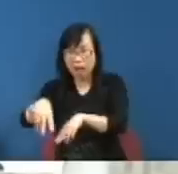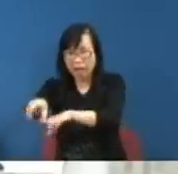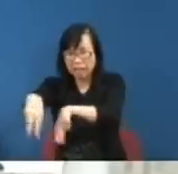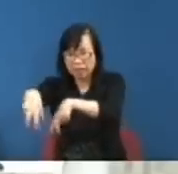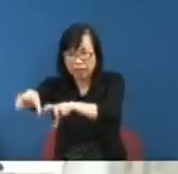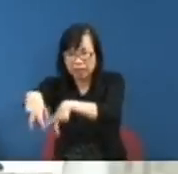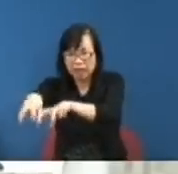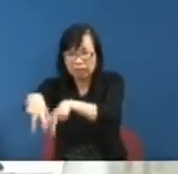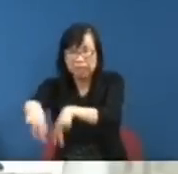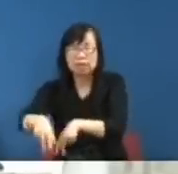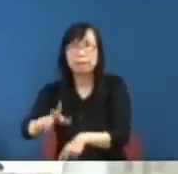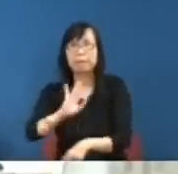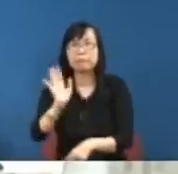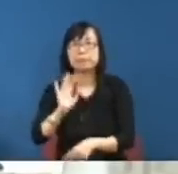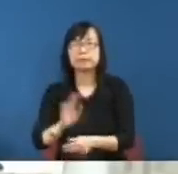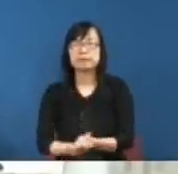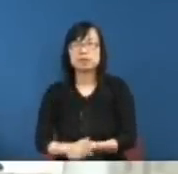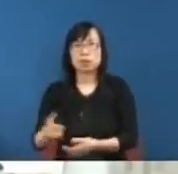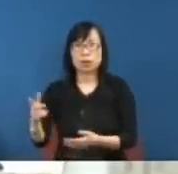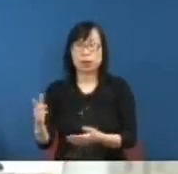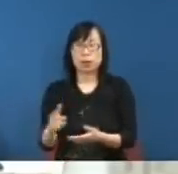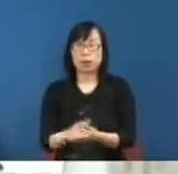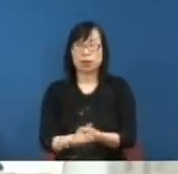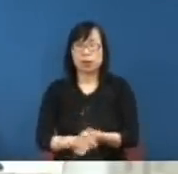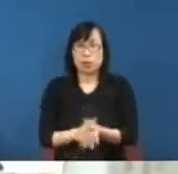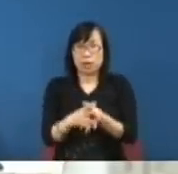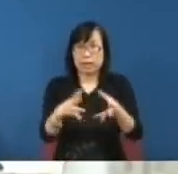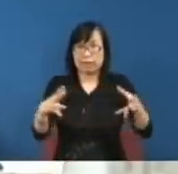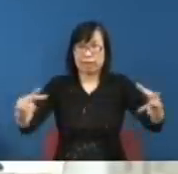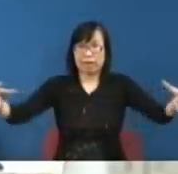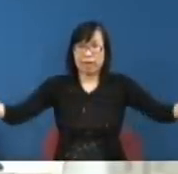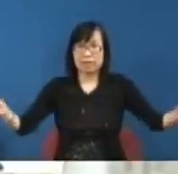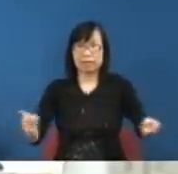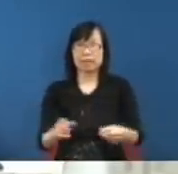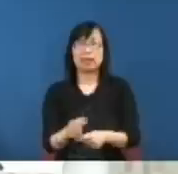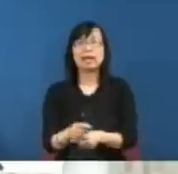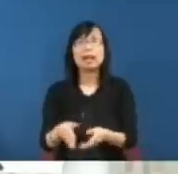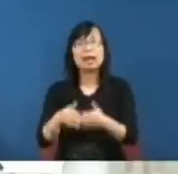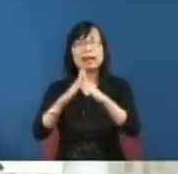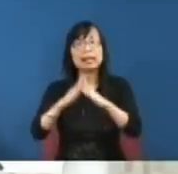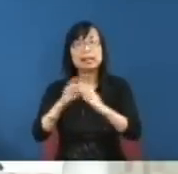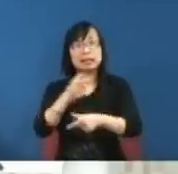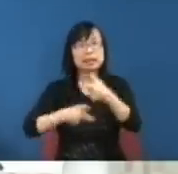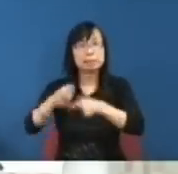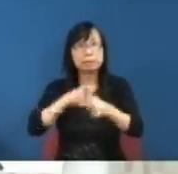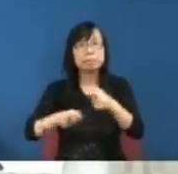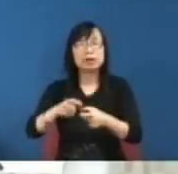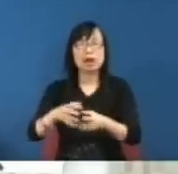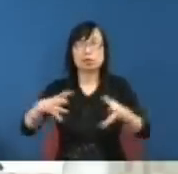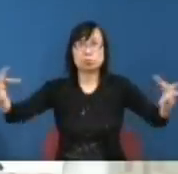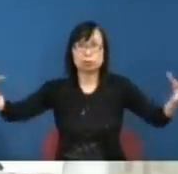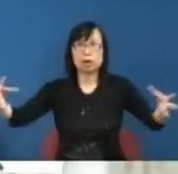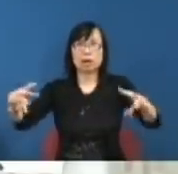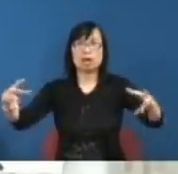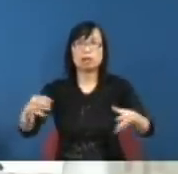秀田有間，其實佢係即係大企業、大生產咁樣樣咧，係用集體用呢一